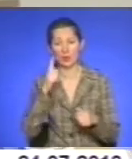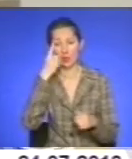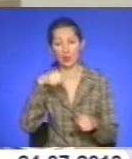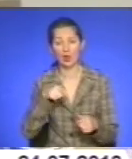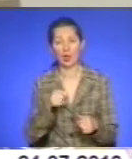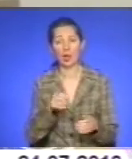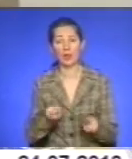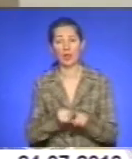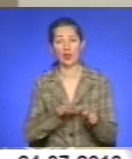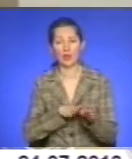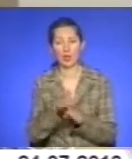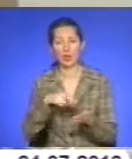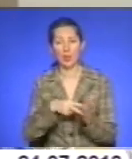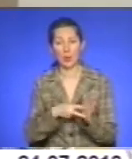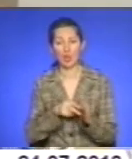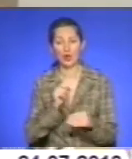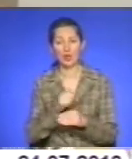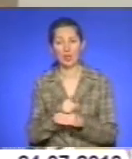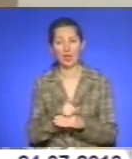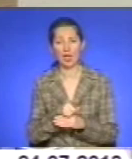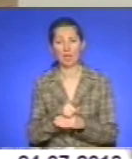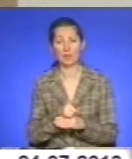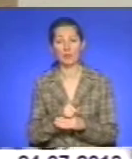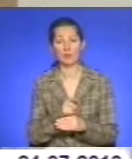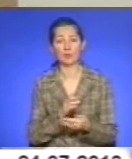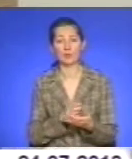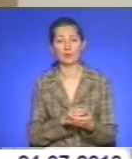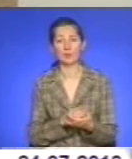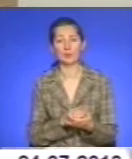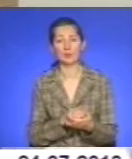також виконання в нас склало планового завдання